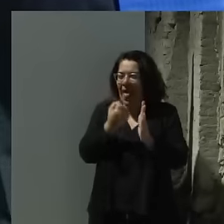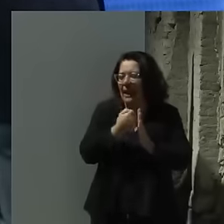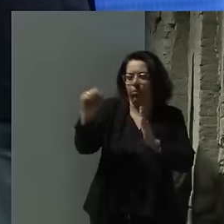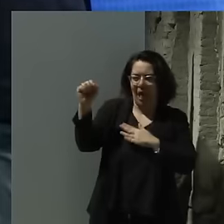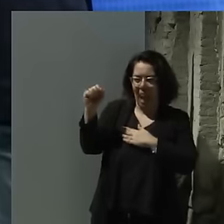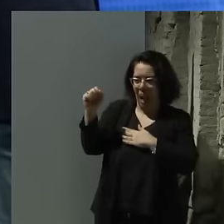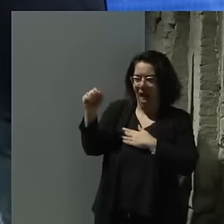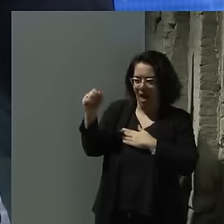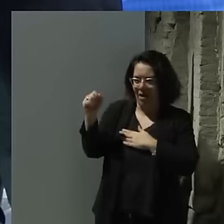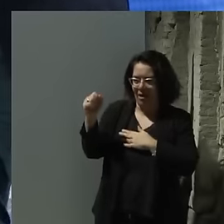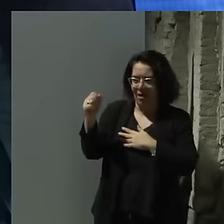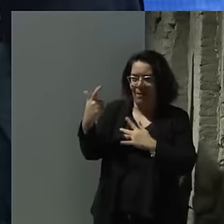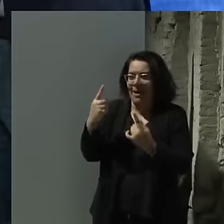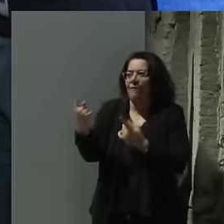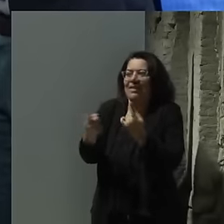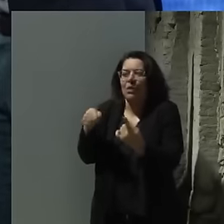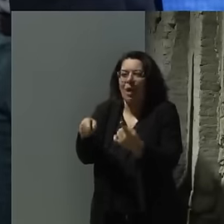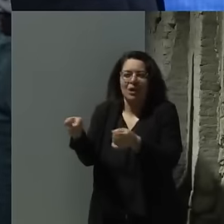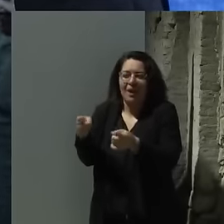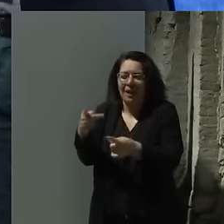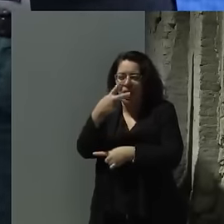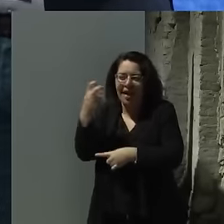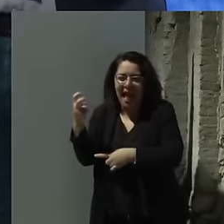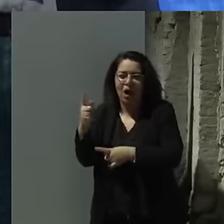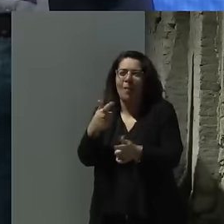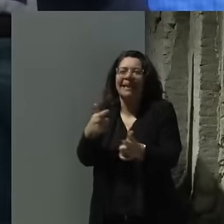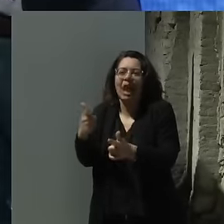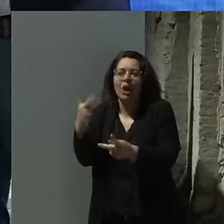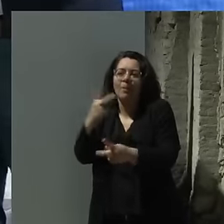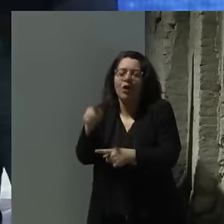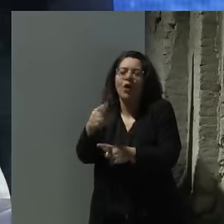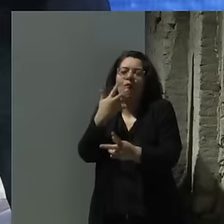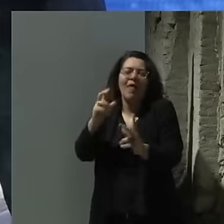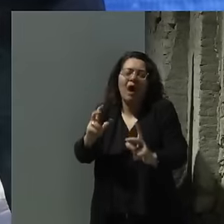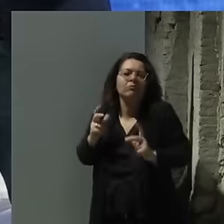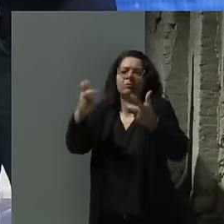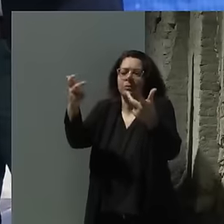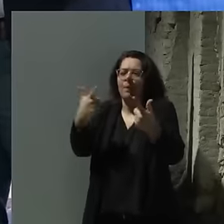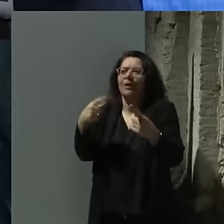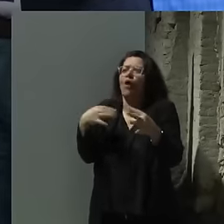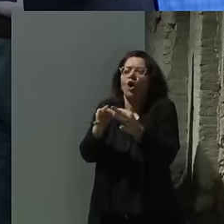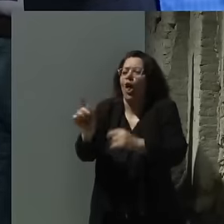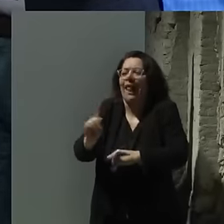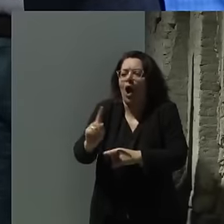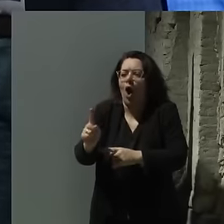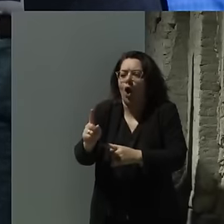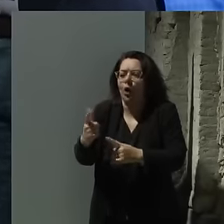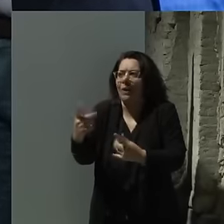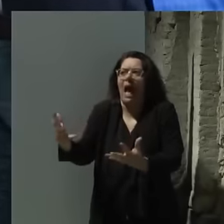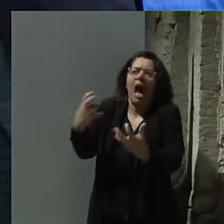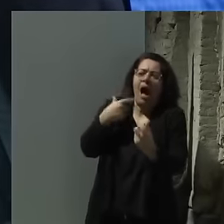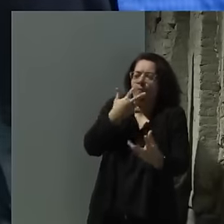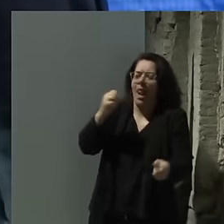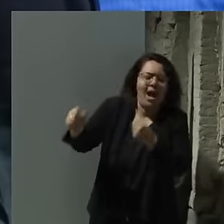deve sfociare necessariamente il terrorismo, ma la ribellione a 20 anni è una cosa assolutamente normale. Insomma, si sono incontrati, io chiedo a